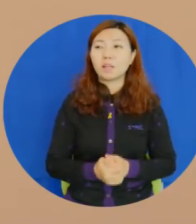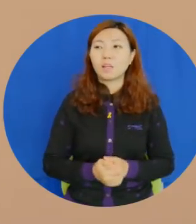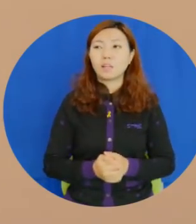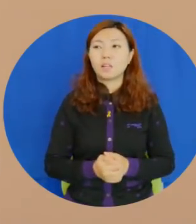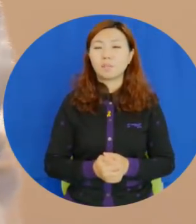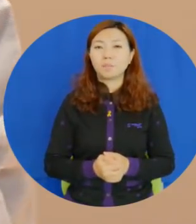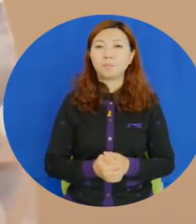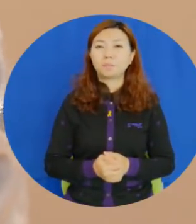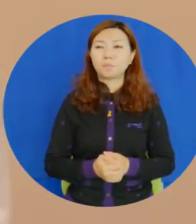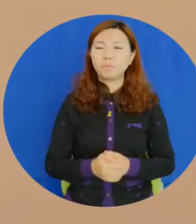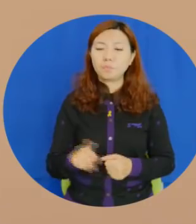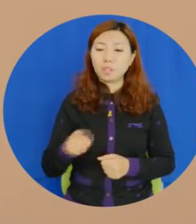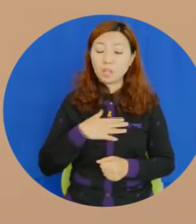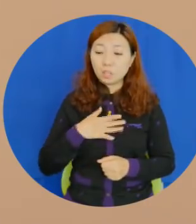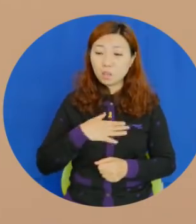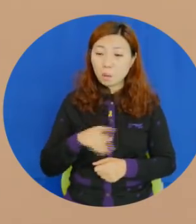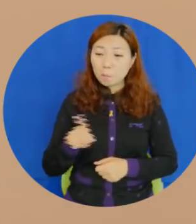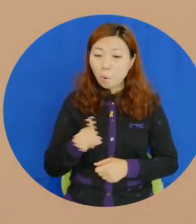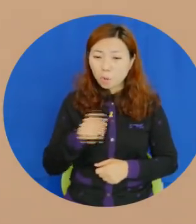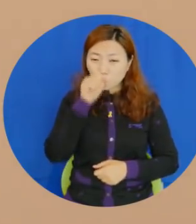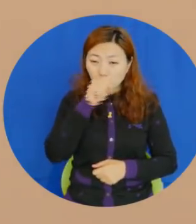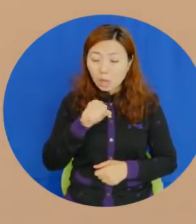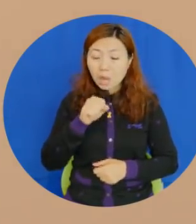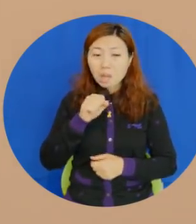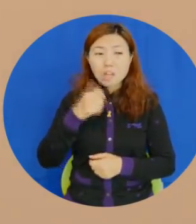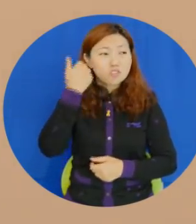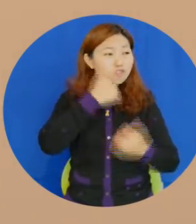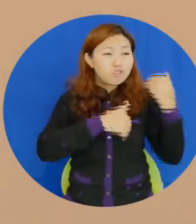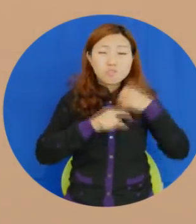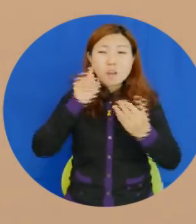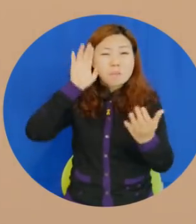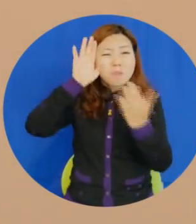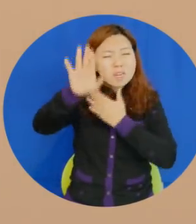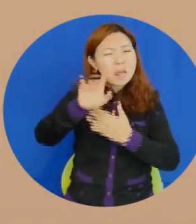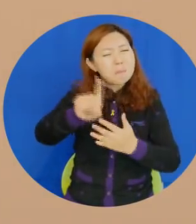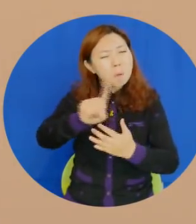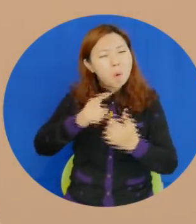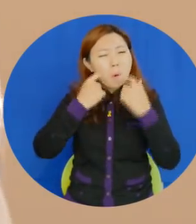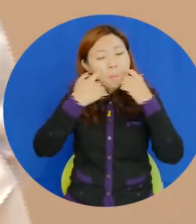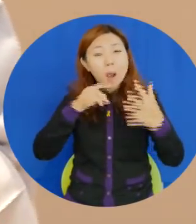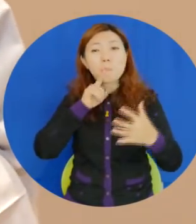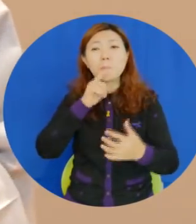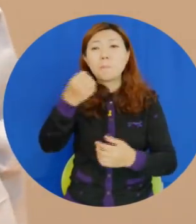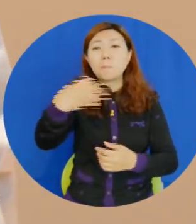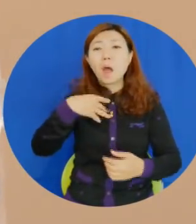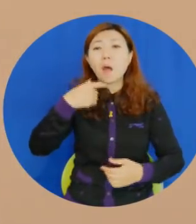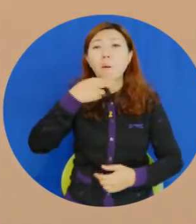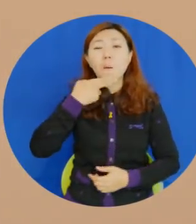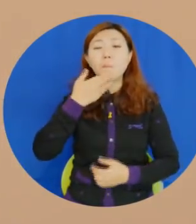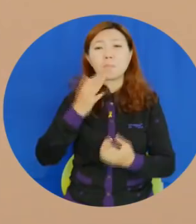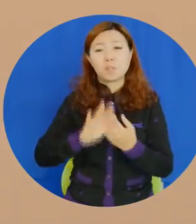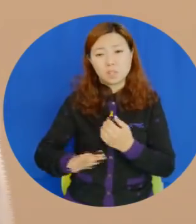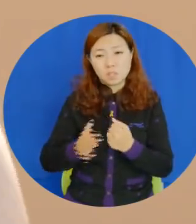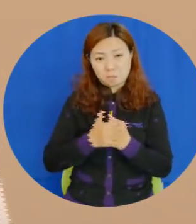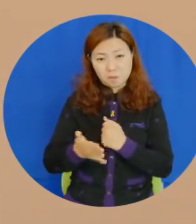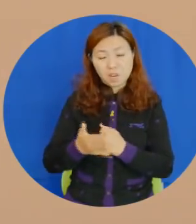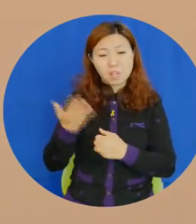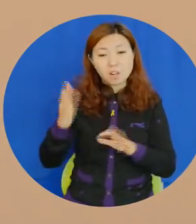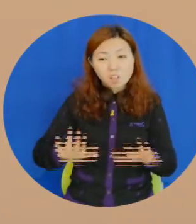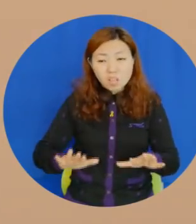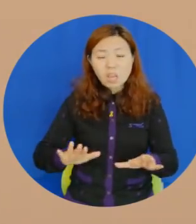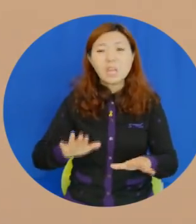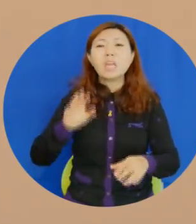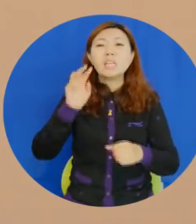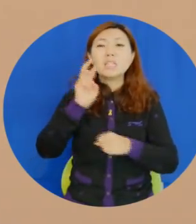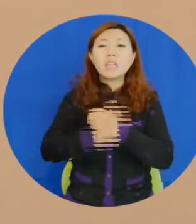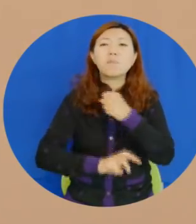거예요. 그러니까 저는 어떤 길이 좋다. 지금 미래가 어떻다고 누구도 말 못하니까. 그러나 적어도